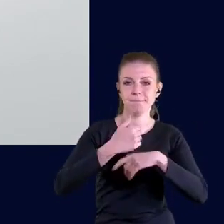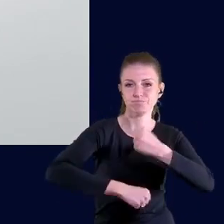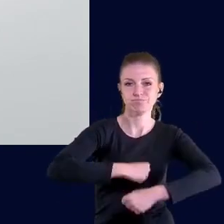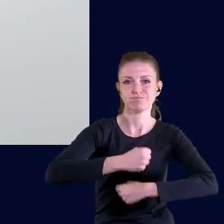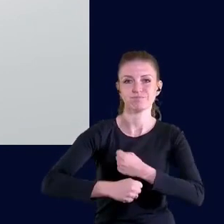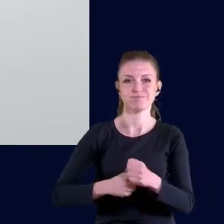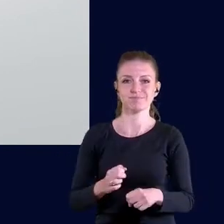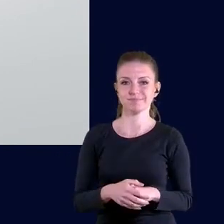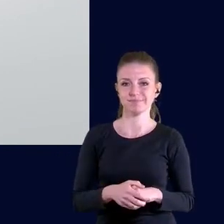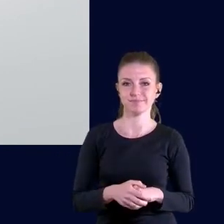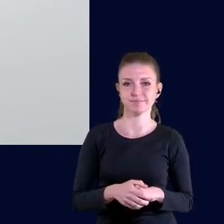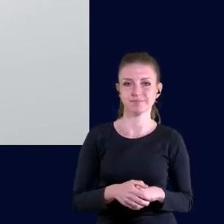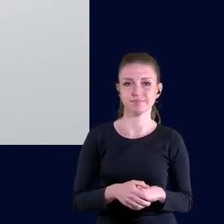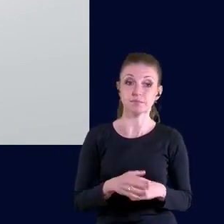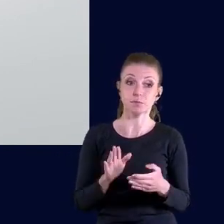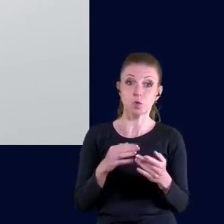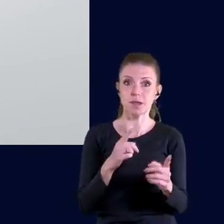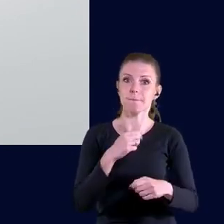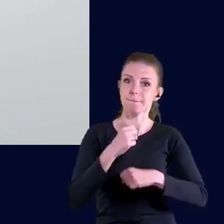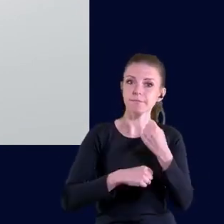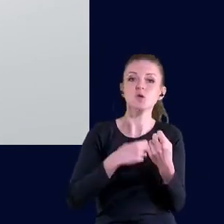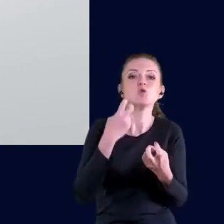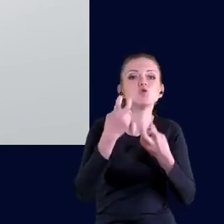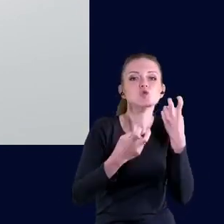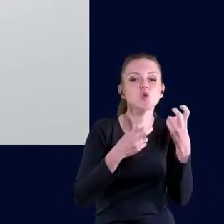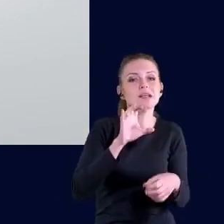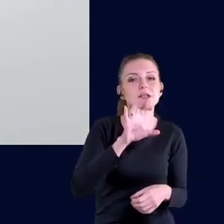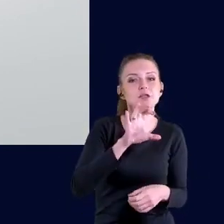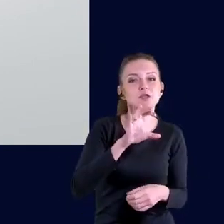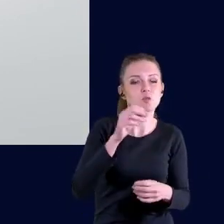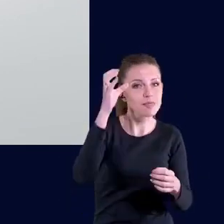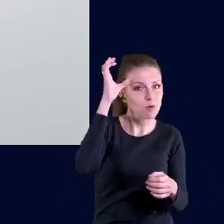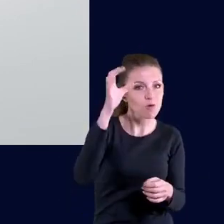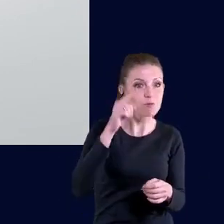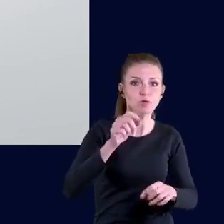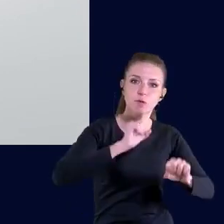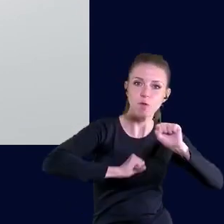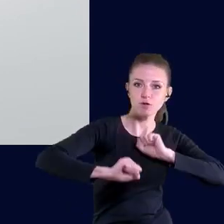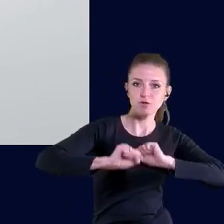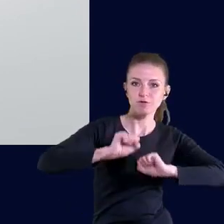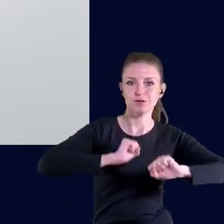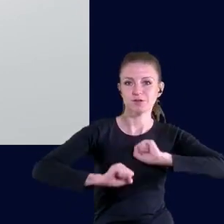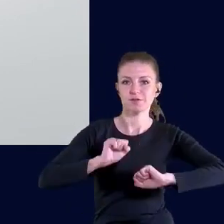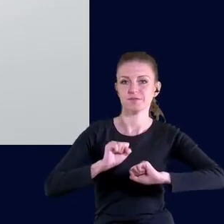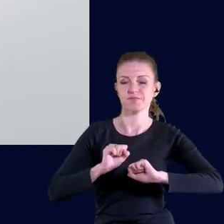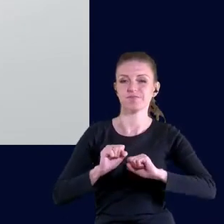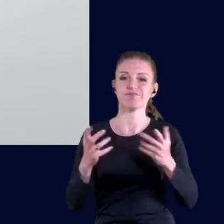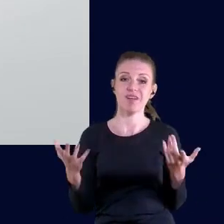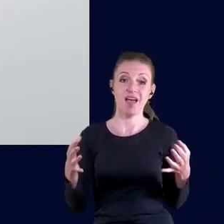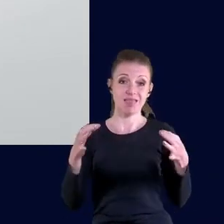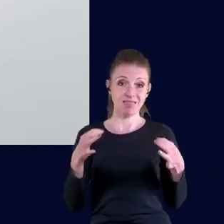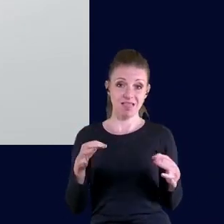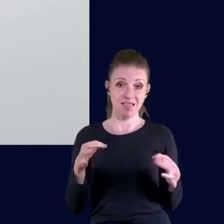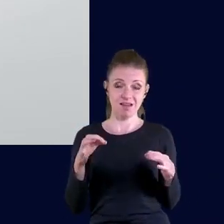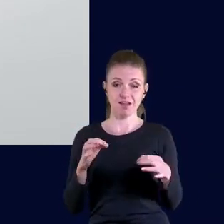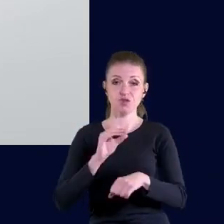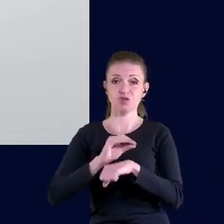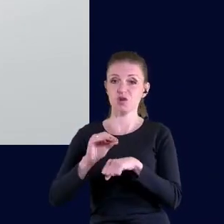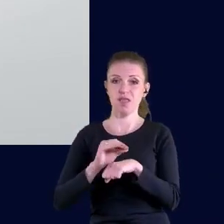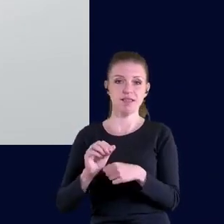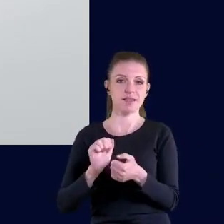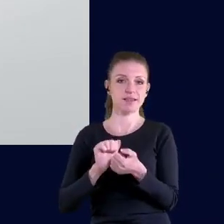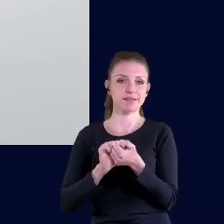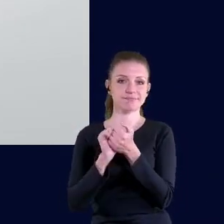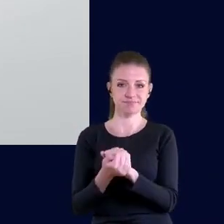w zasobach otwartych zasobach naukowych z racji tego że szkolenia prowadzone są zdanie